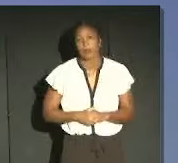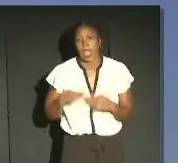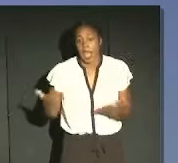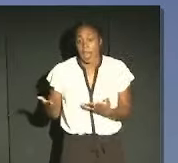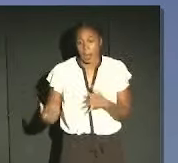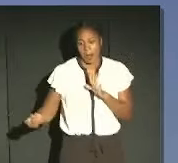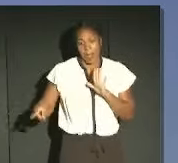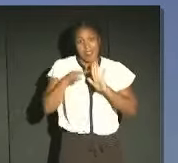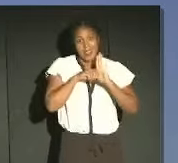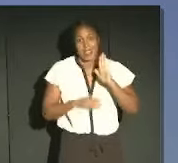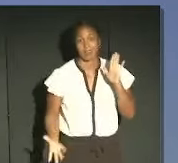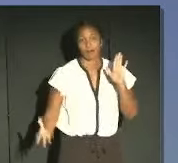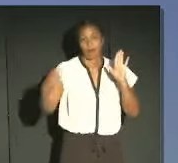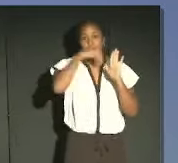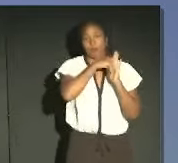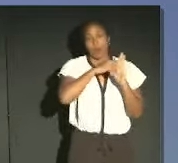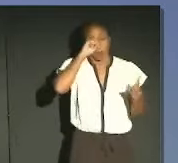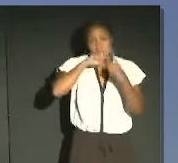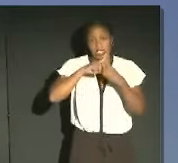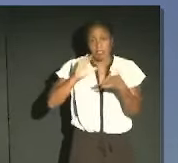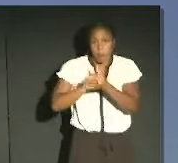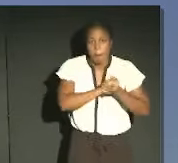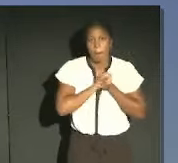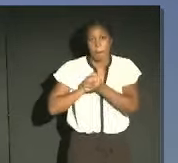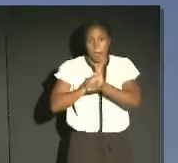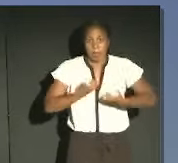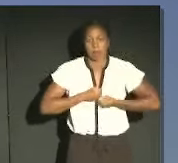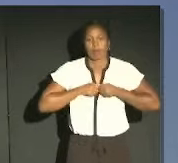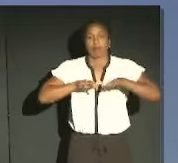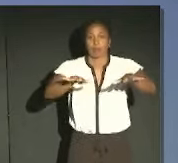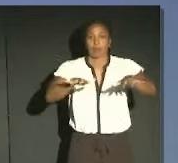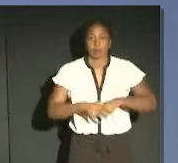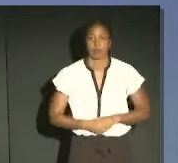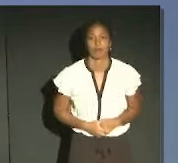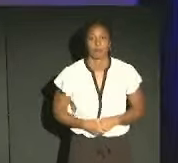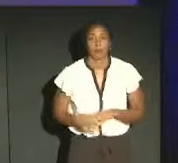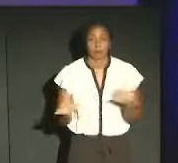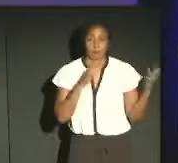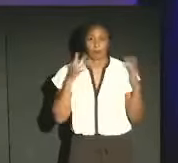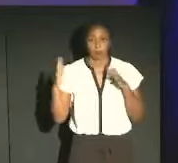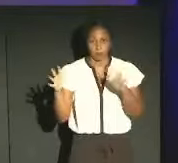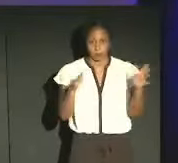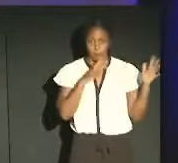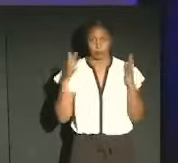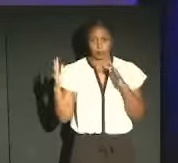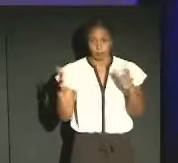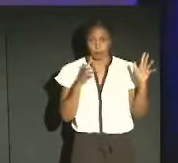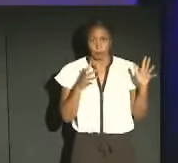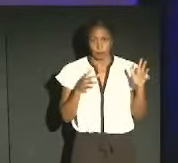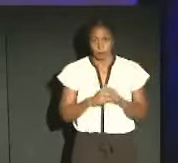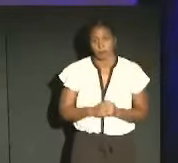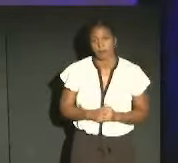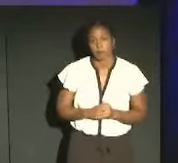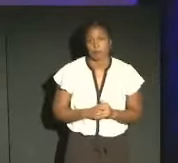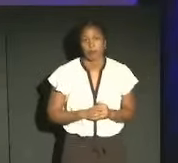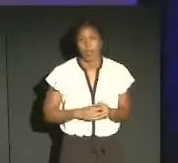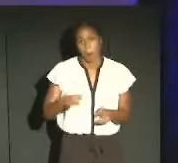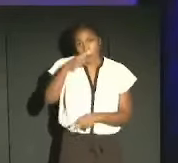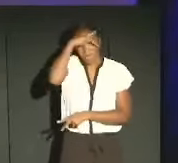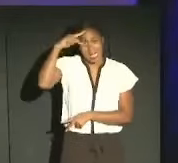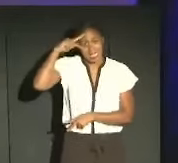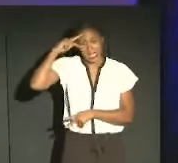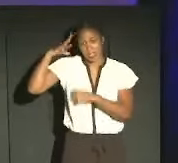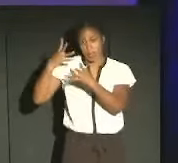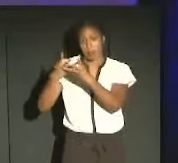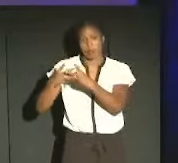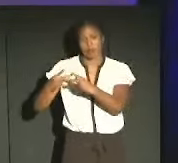voix du droit internationale et la voix de la paix nous ne laisserons pas la Palestine disparaître